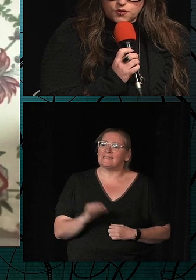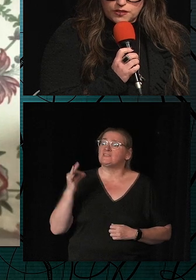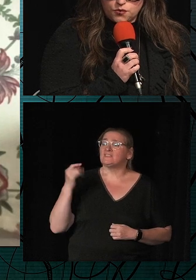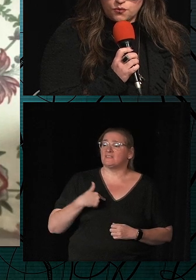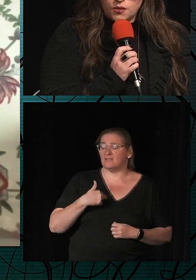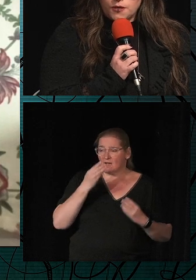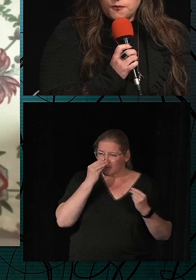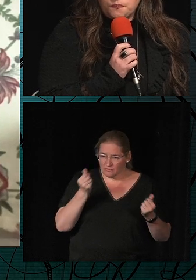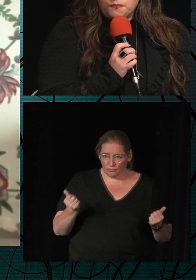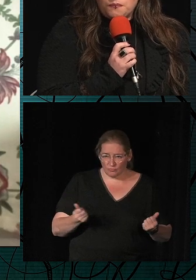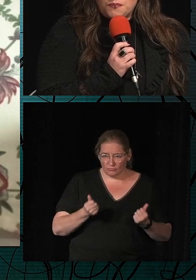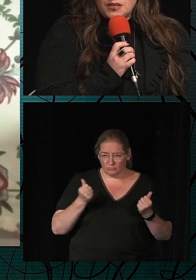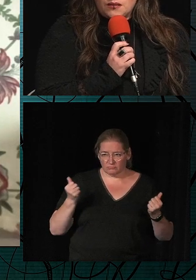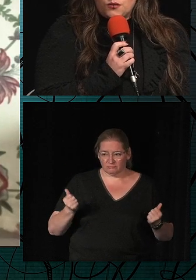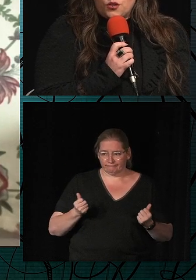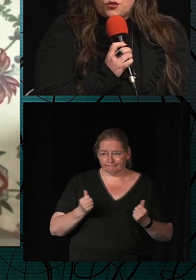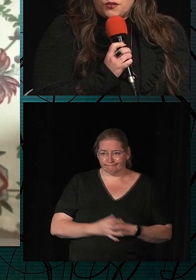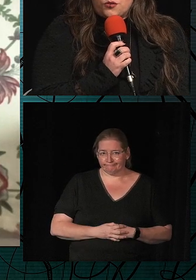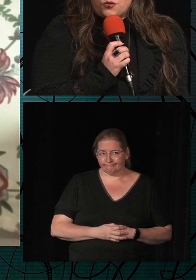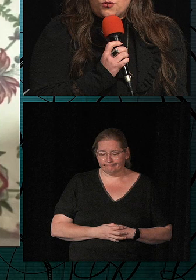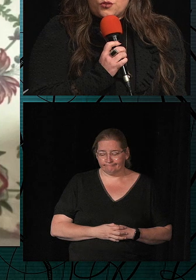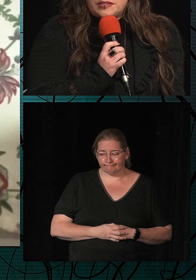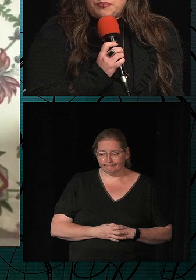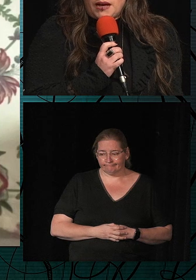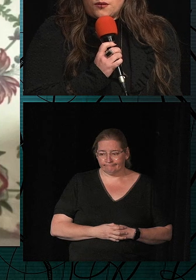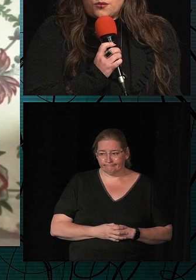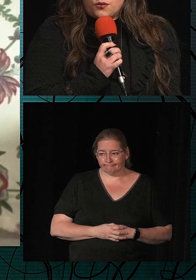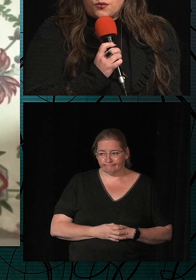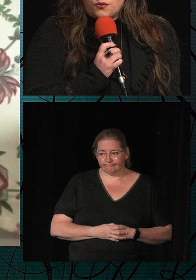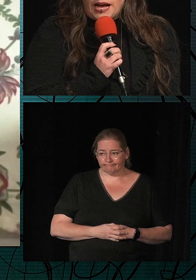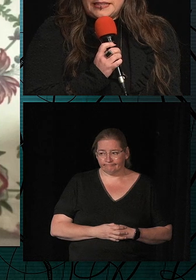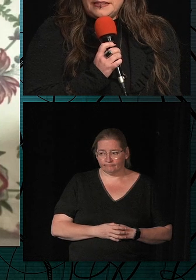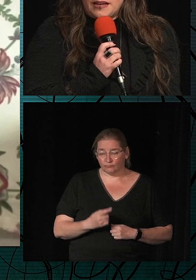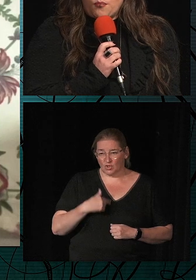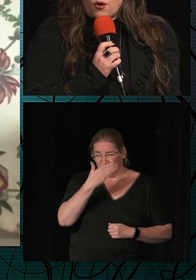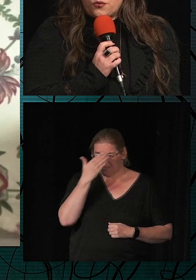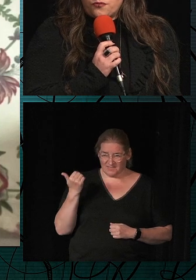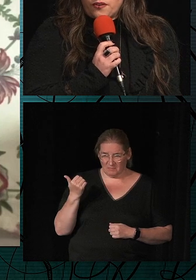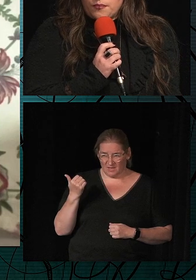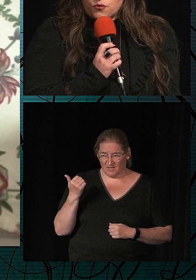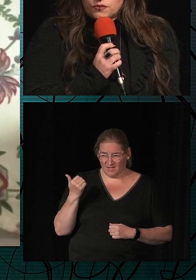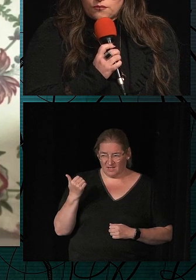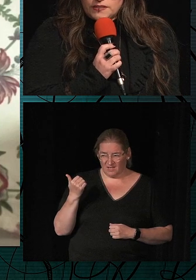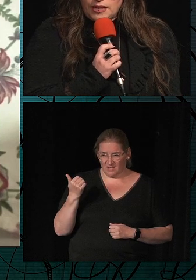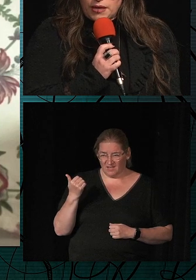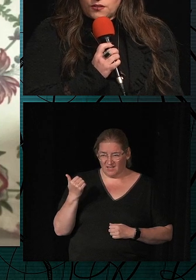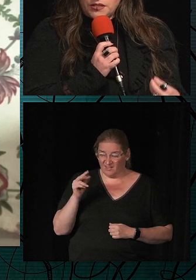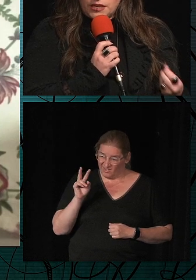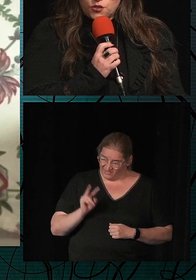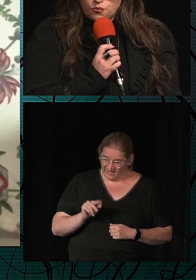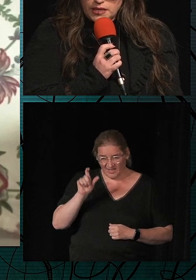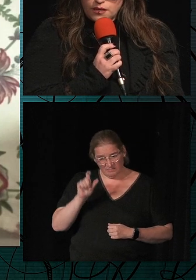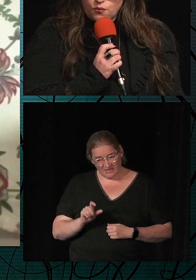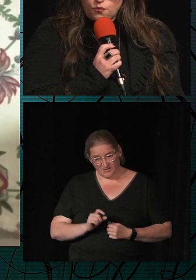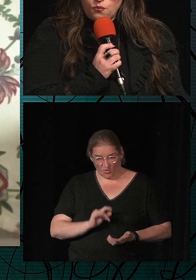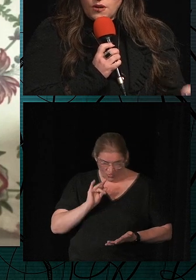vraiment la sensation je je je sais pas à qui ça importe vraiment de savoir si la personne y